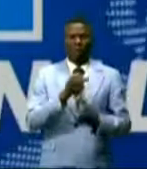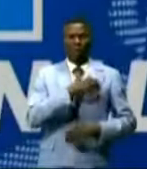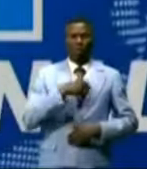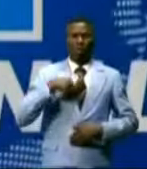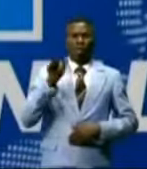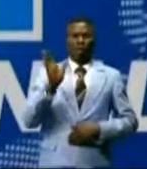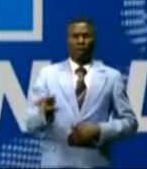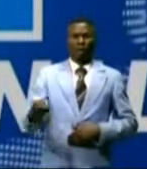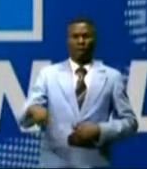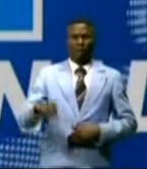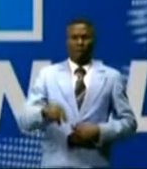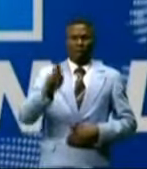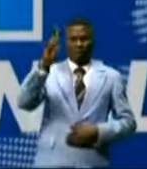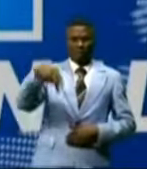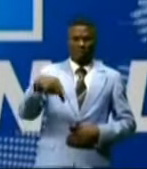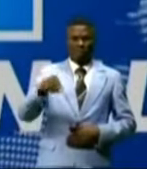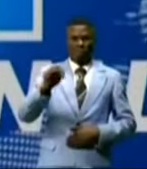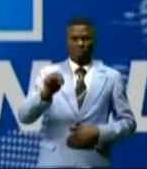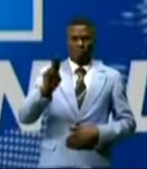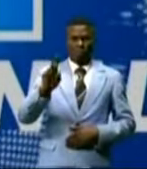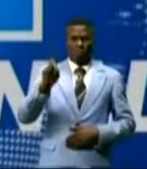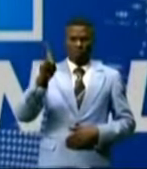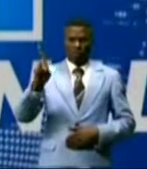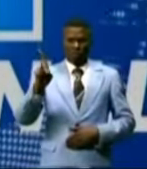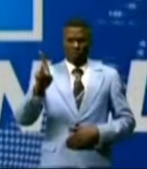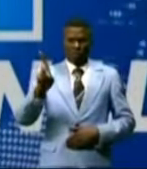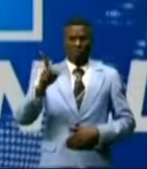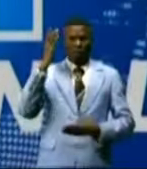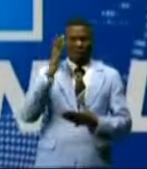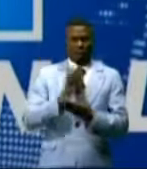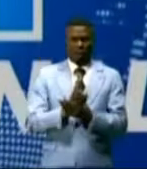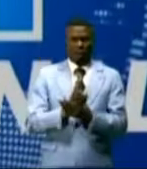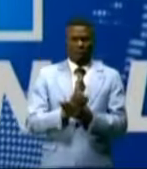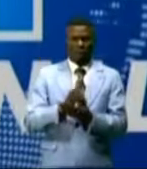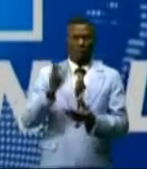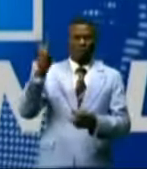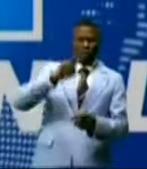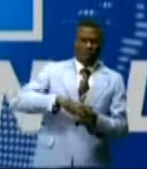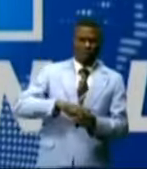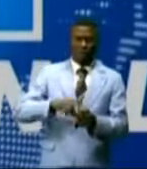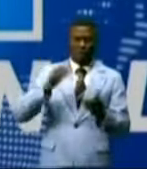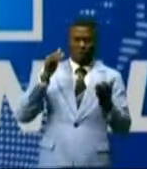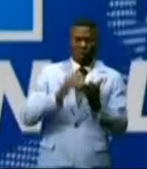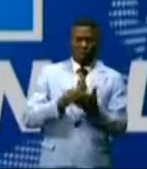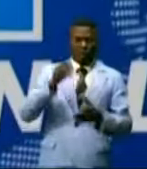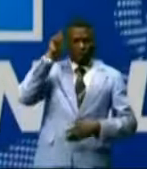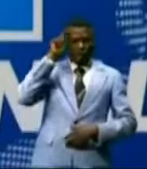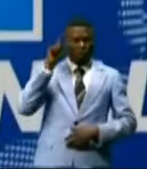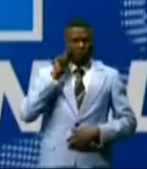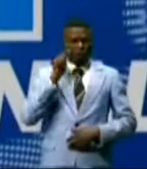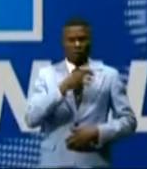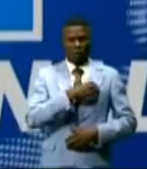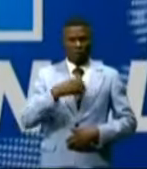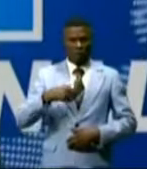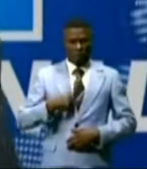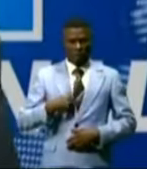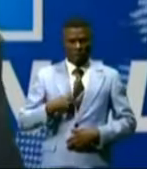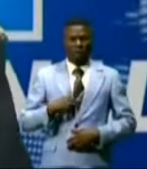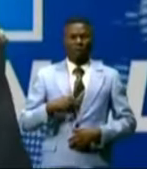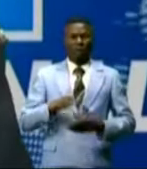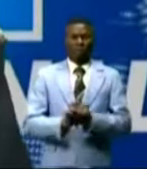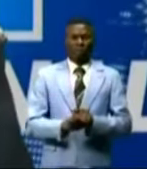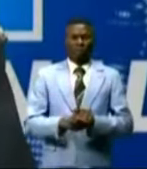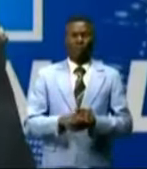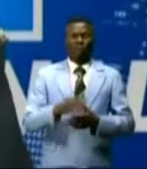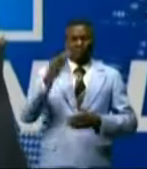directrice régionale du PNUD sur l'appui dans la lutte contre les violences basées sur le genre. Et bien la porte-voix de la